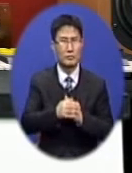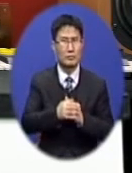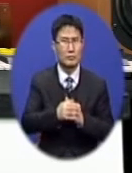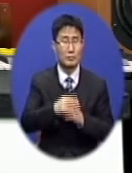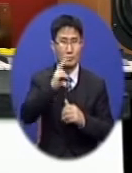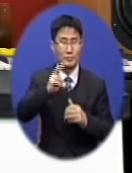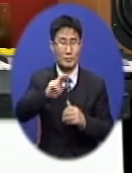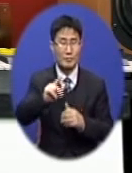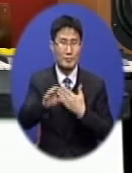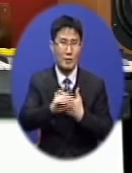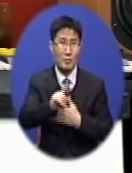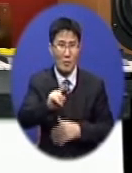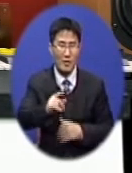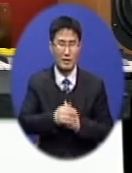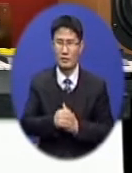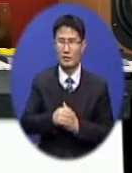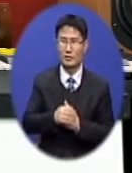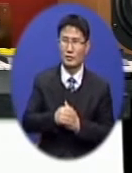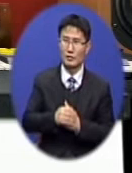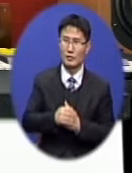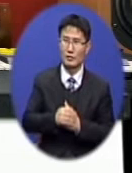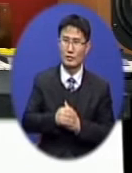수 있어요? 이제 북한 버전으로 한다면요. 네, 북한 버전. 예.